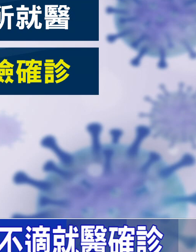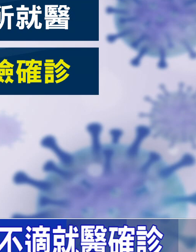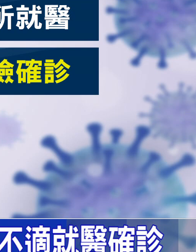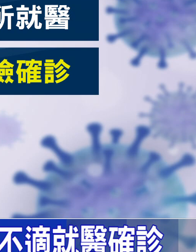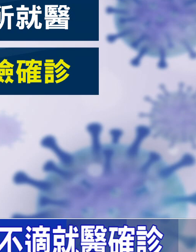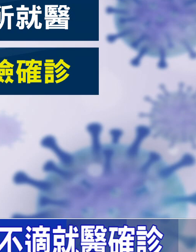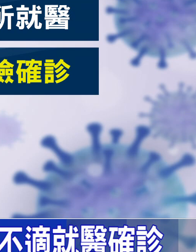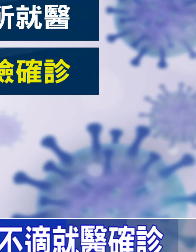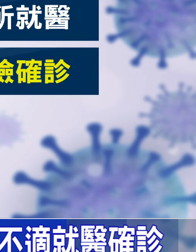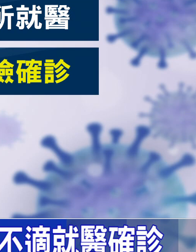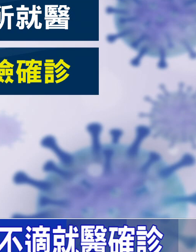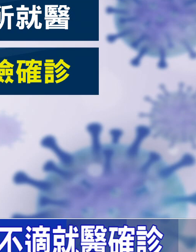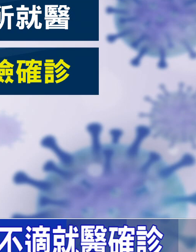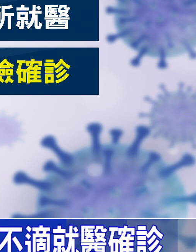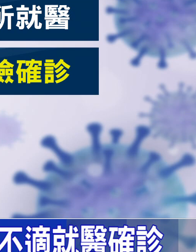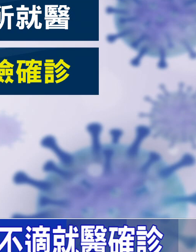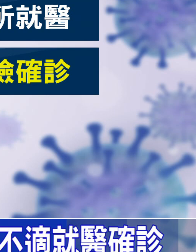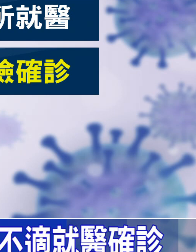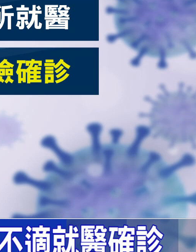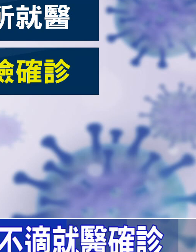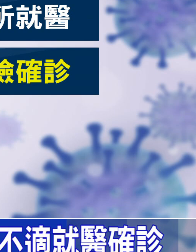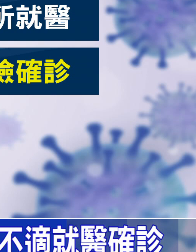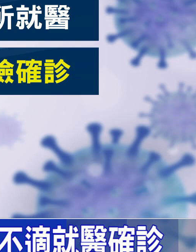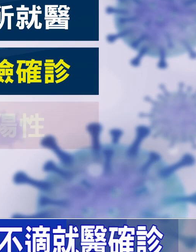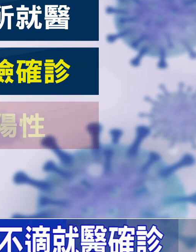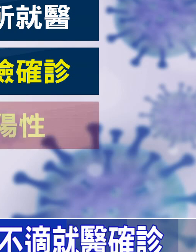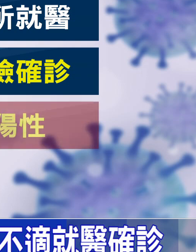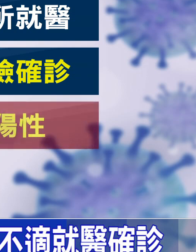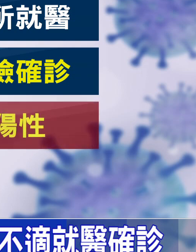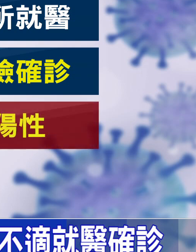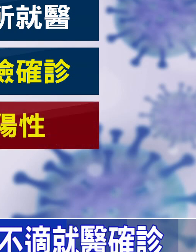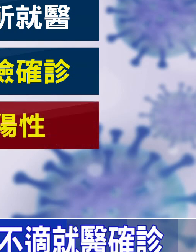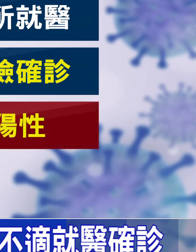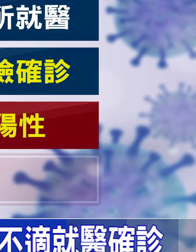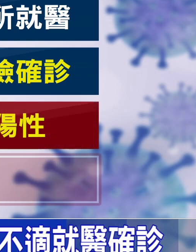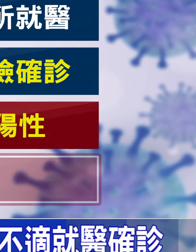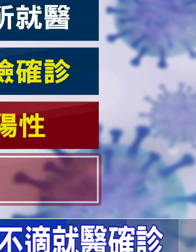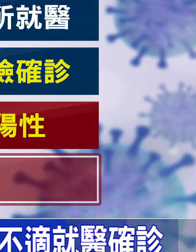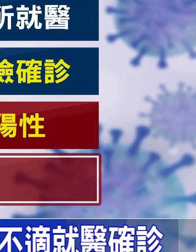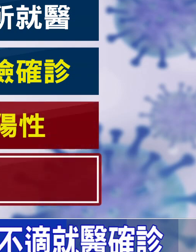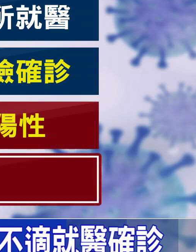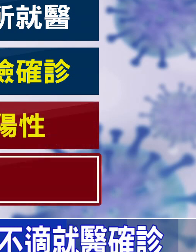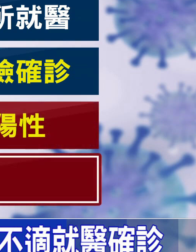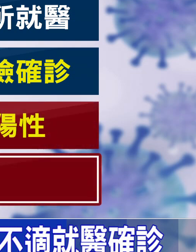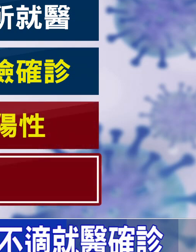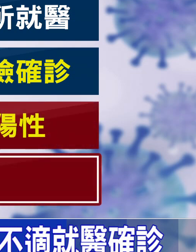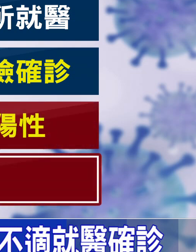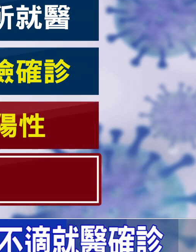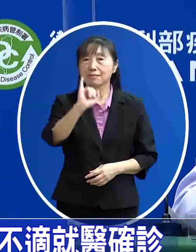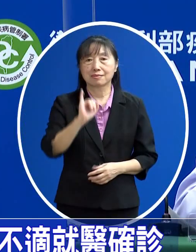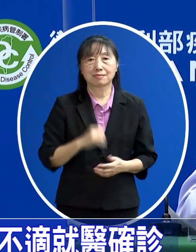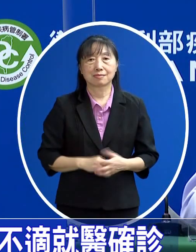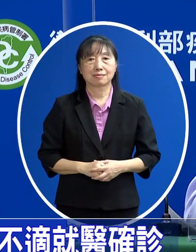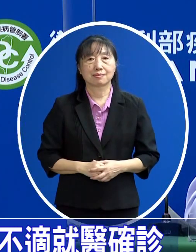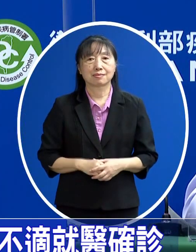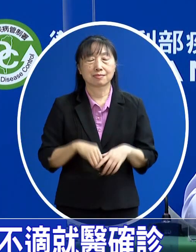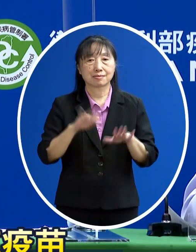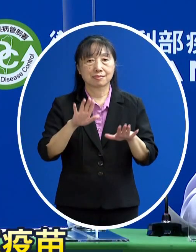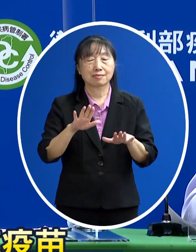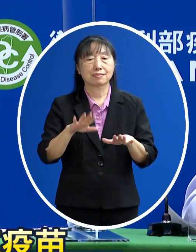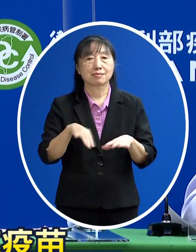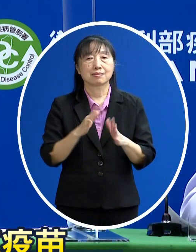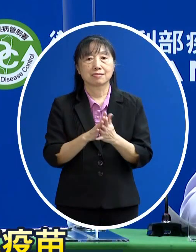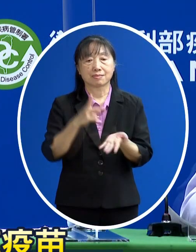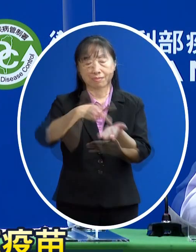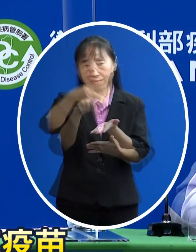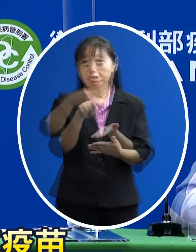检时被验出确诊 ，CT 值39 ，N 蛋白抗体阳性，因此研判是旧案。 已经接受2剂